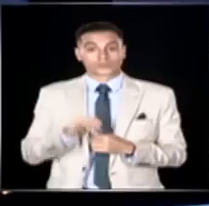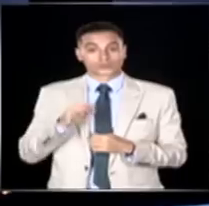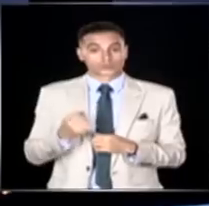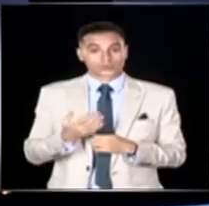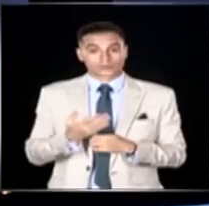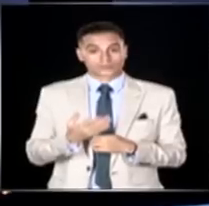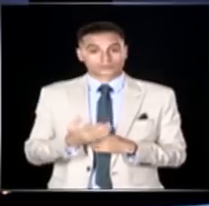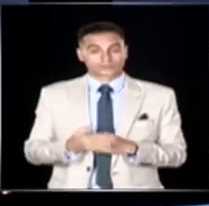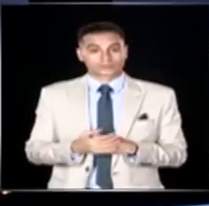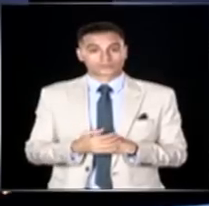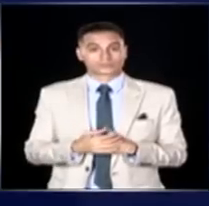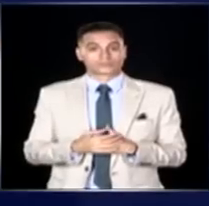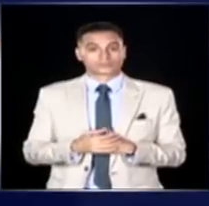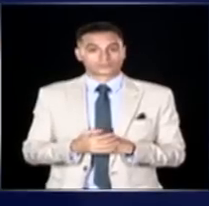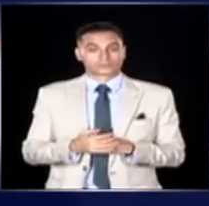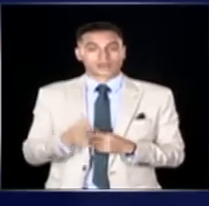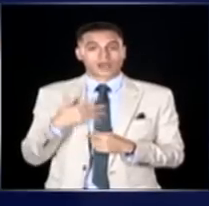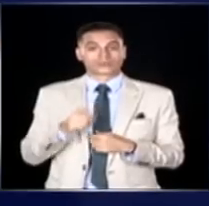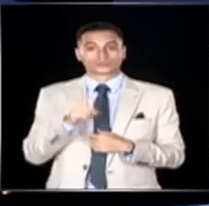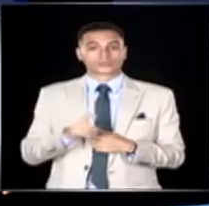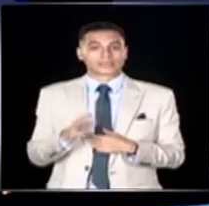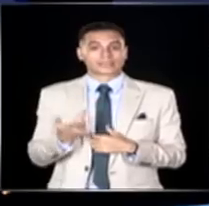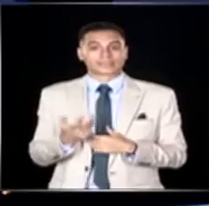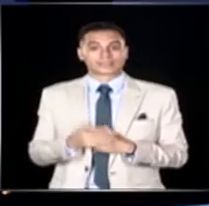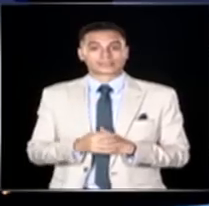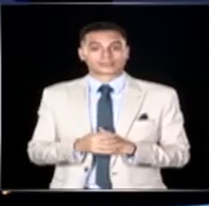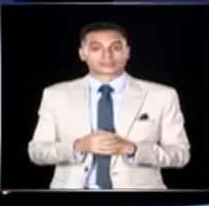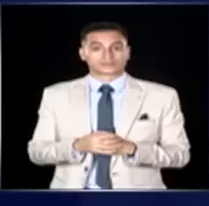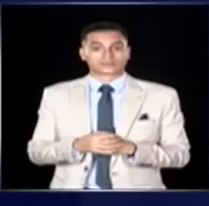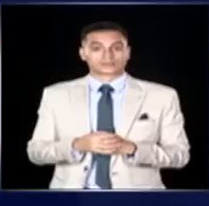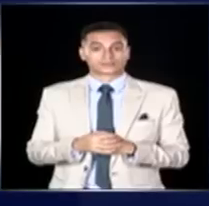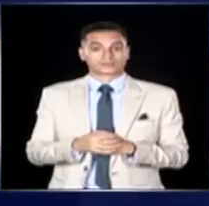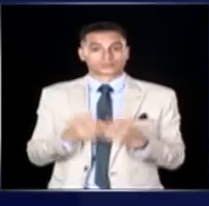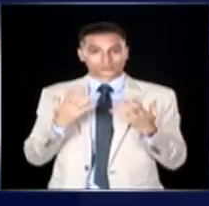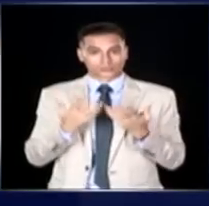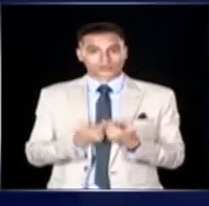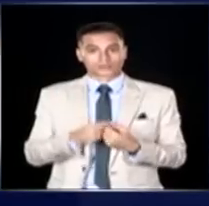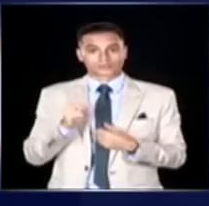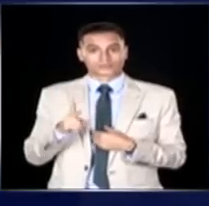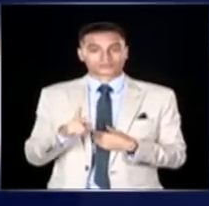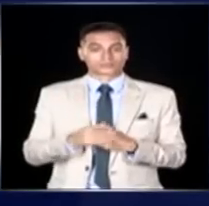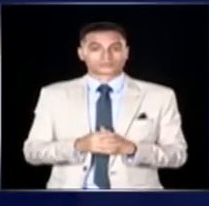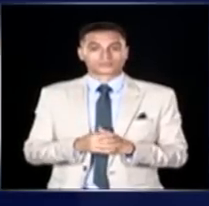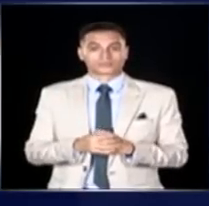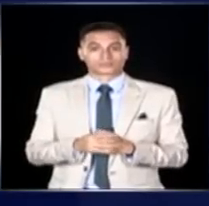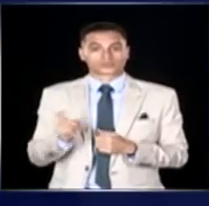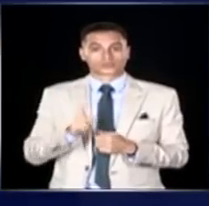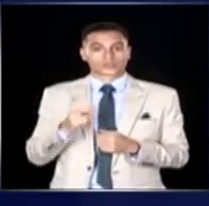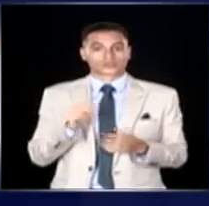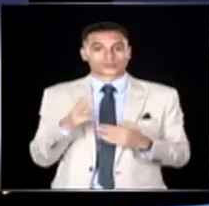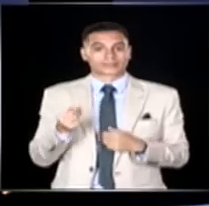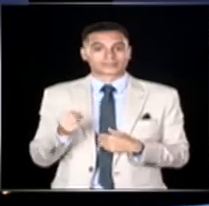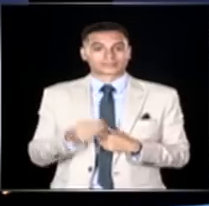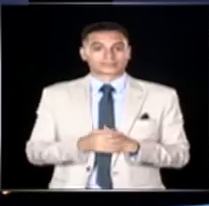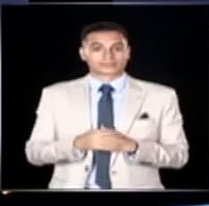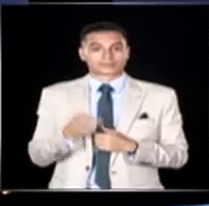جوكر، تحبوا تتسألوا فيه؟ قدرات ذهنية. قدرات ذهنية، كويس جدا. سؤال ب 20 نقطة ولا